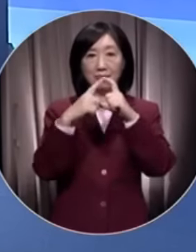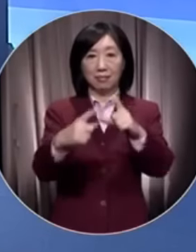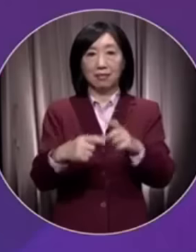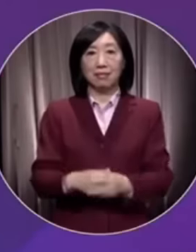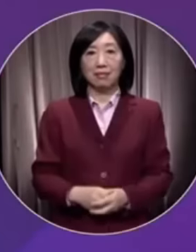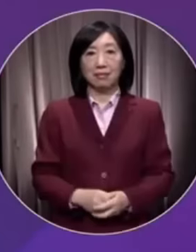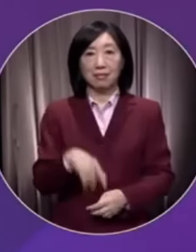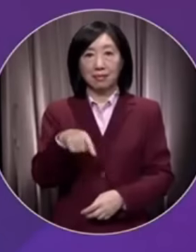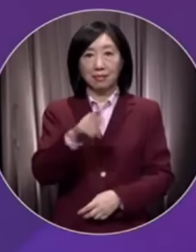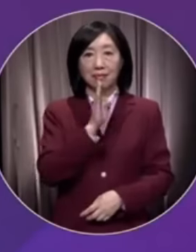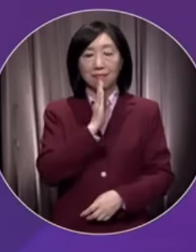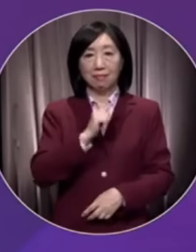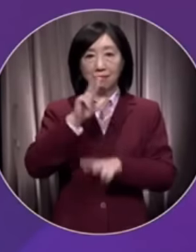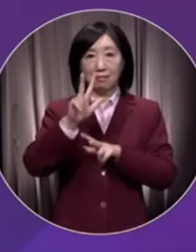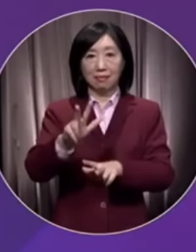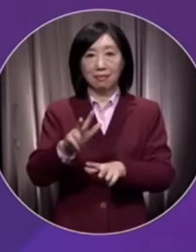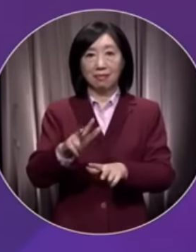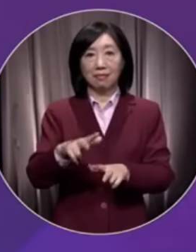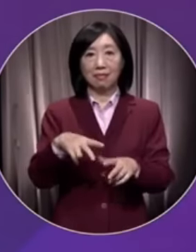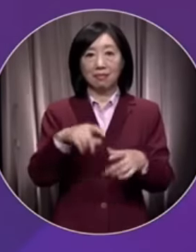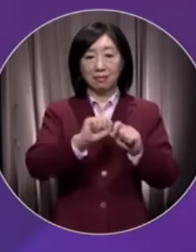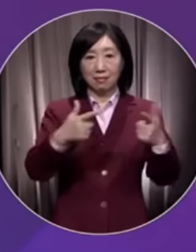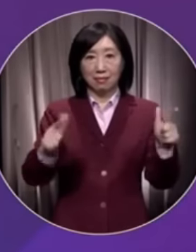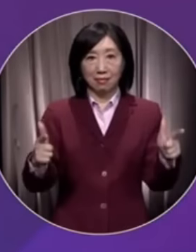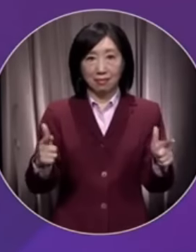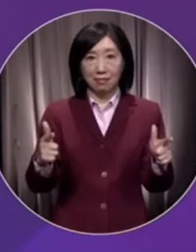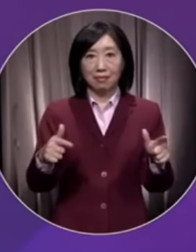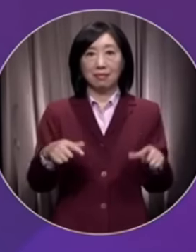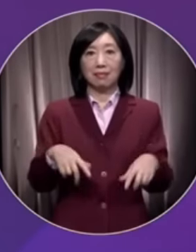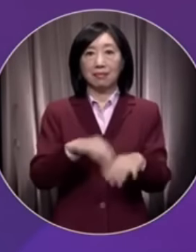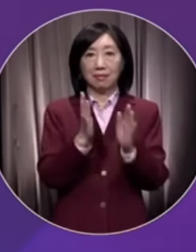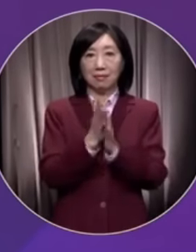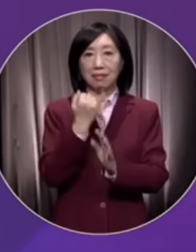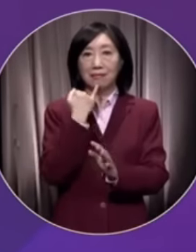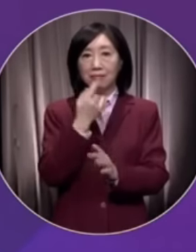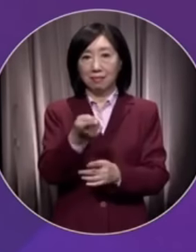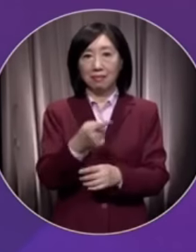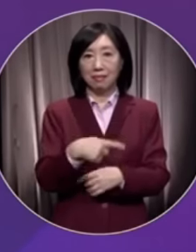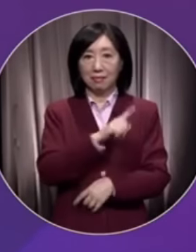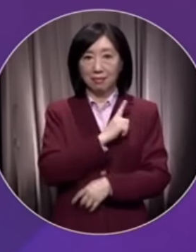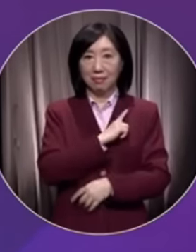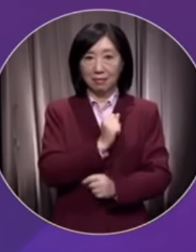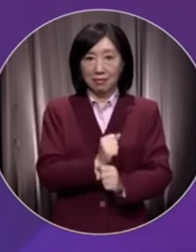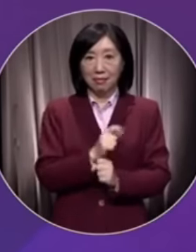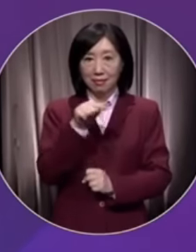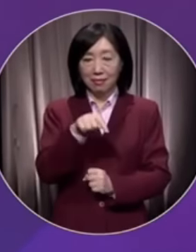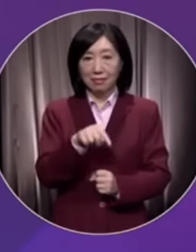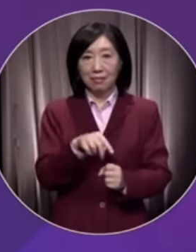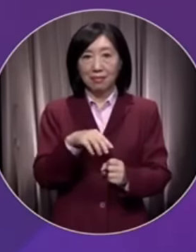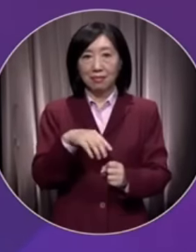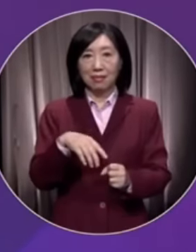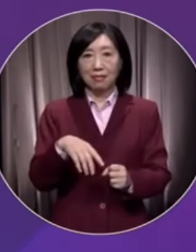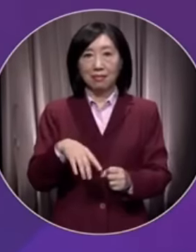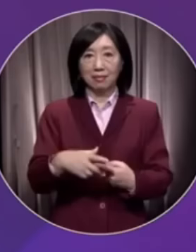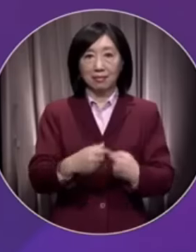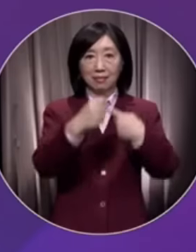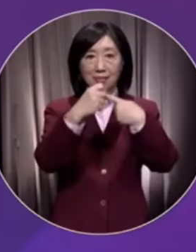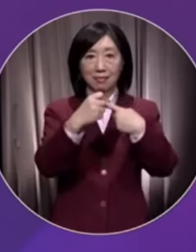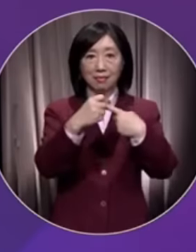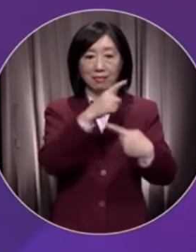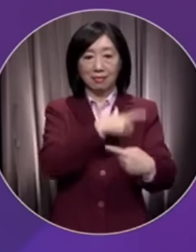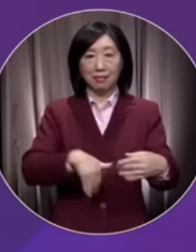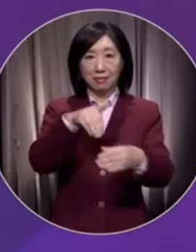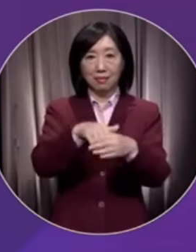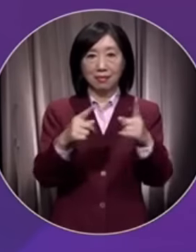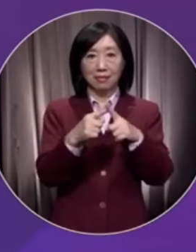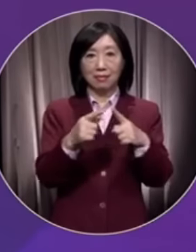问，这是落实基层多元面向的关怀，请大家拭目以待。那么首先呢，先介绍今天的三位主